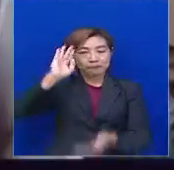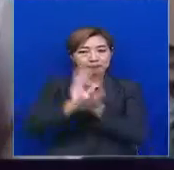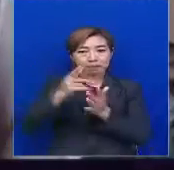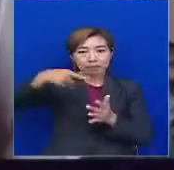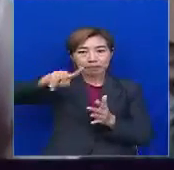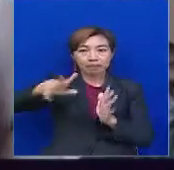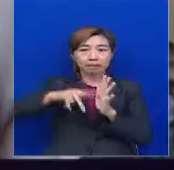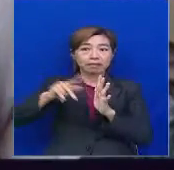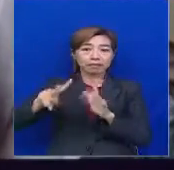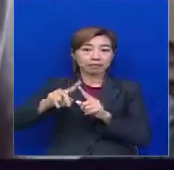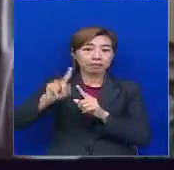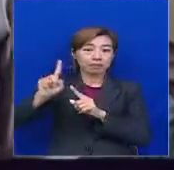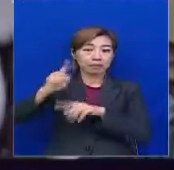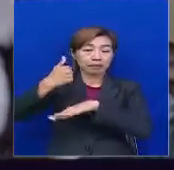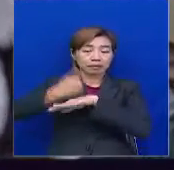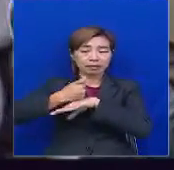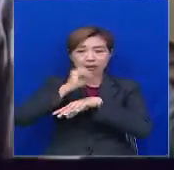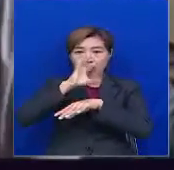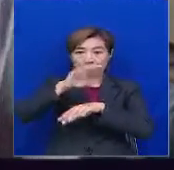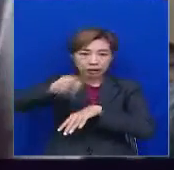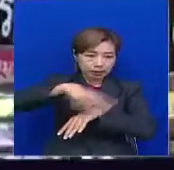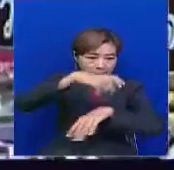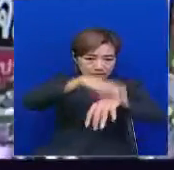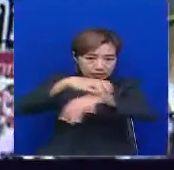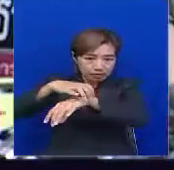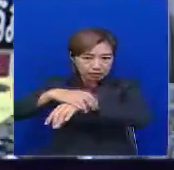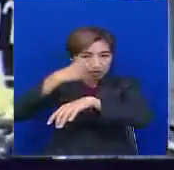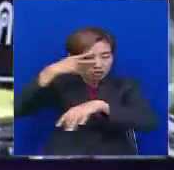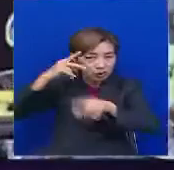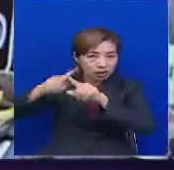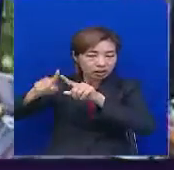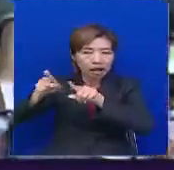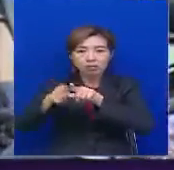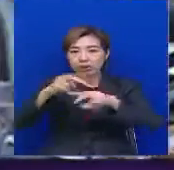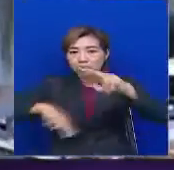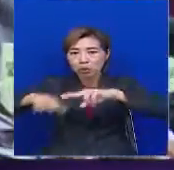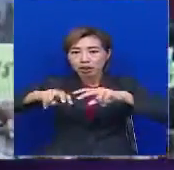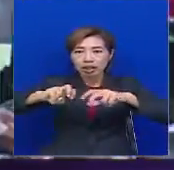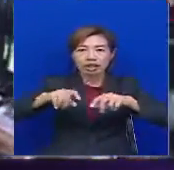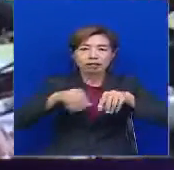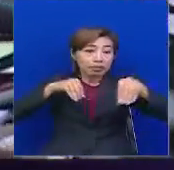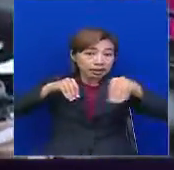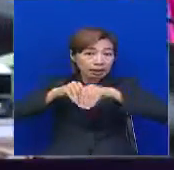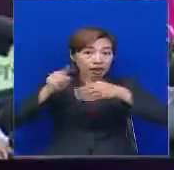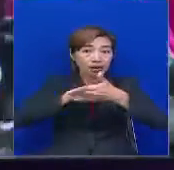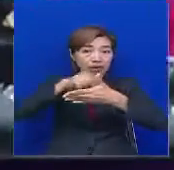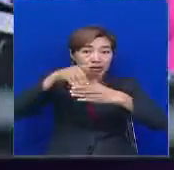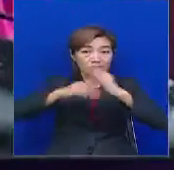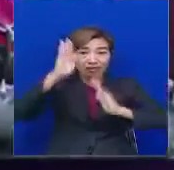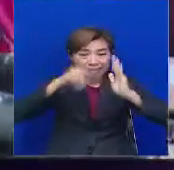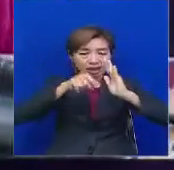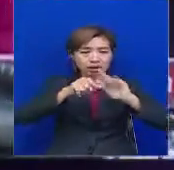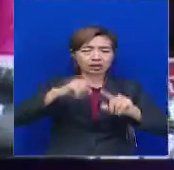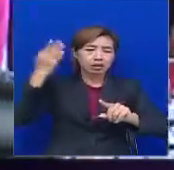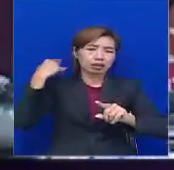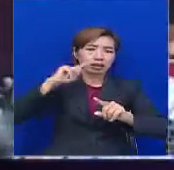กล่าวว่าผลดำเนินการระดมกวาดล้างอาชญากรรมในการรักษาความสงบเรียบร้อยในช่วงการออกเสียงประชามติระหว่างวันที่ 10ถึง